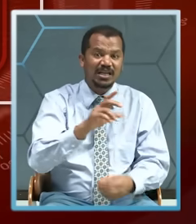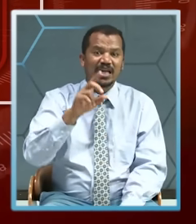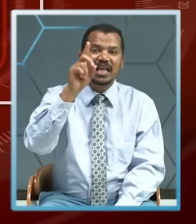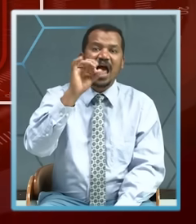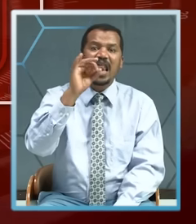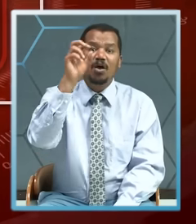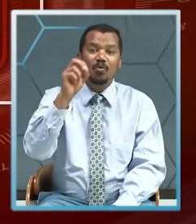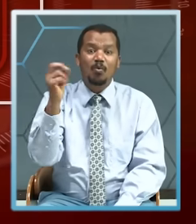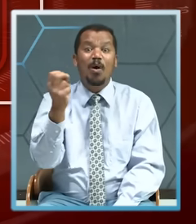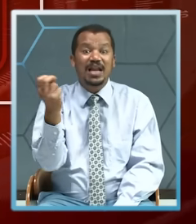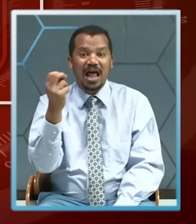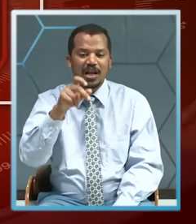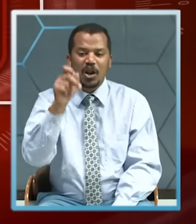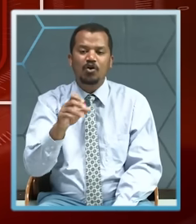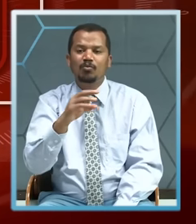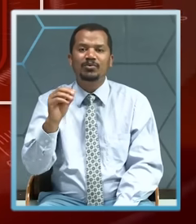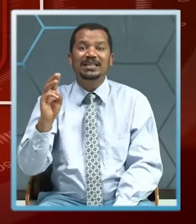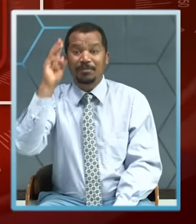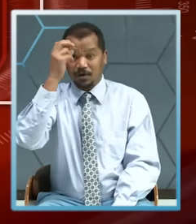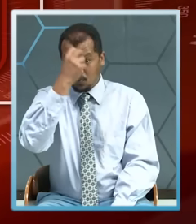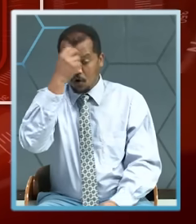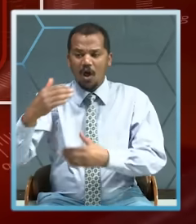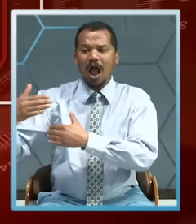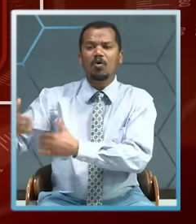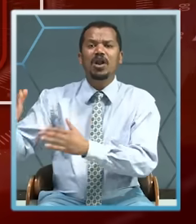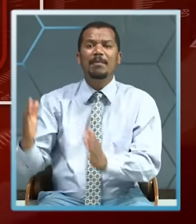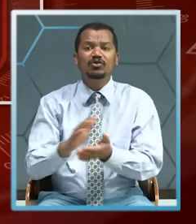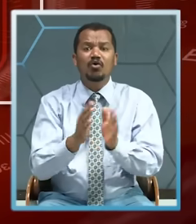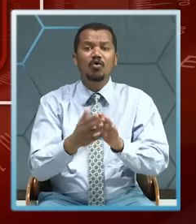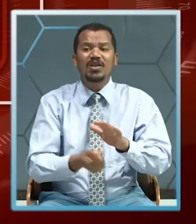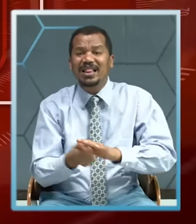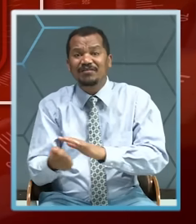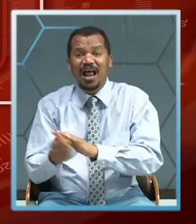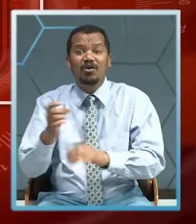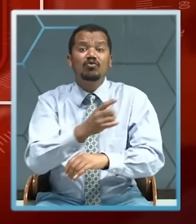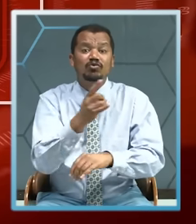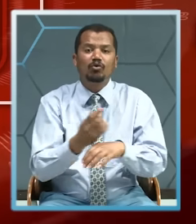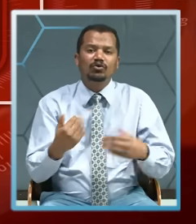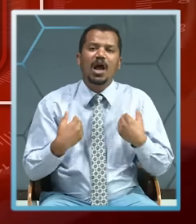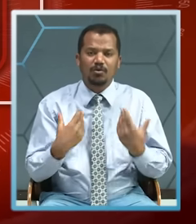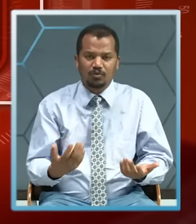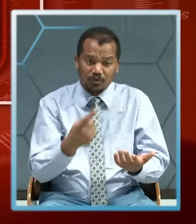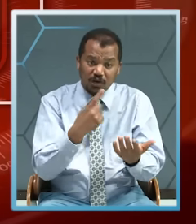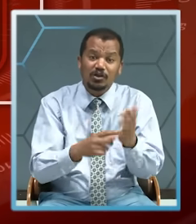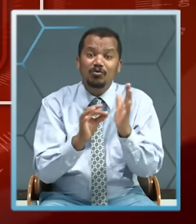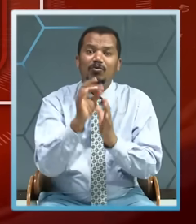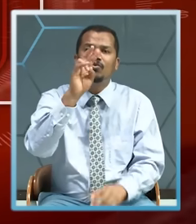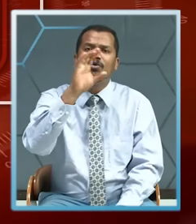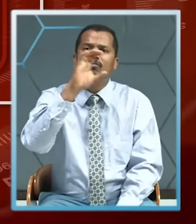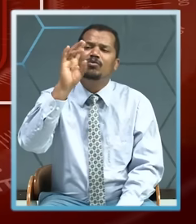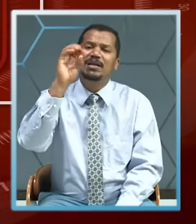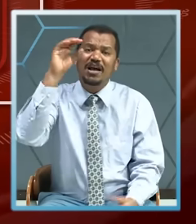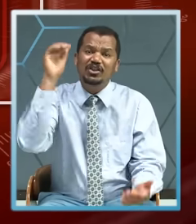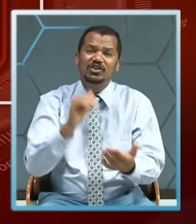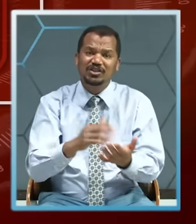ክልል ከያሉ ወረዳ ለደቡብና ለሰሜን ወሎ አጎራባች ከሆኑ ወረዳዎች የተፈናቀሉ ዜጎች አሉ። እነዚህም በቁጥር